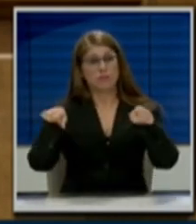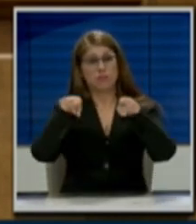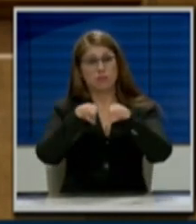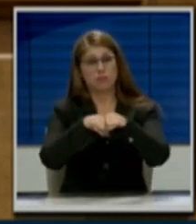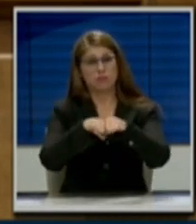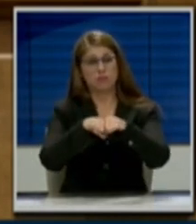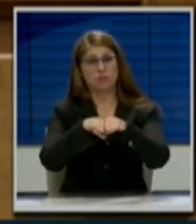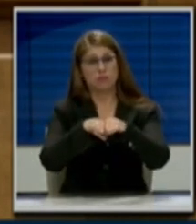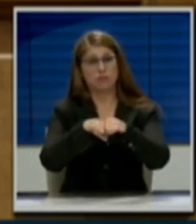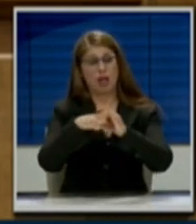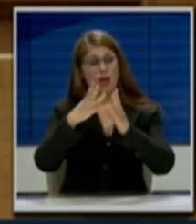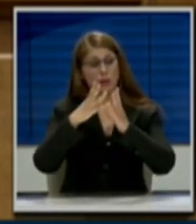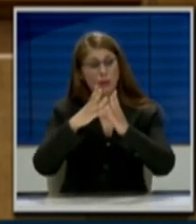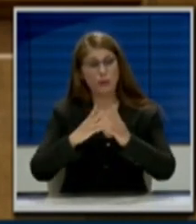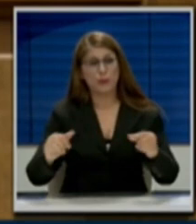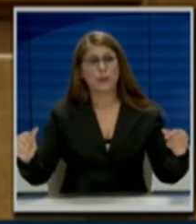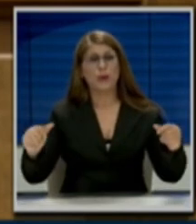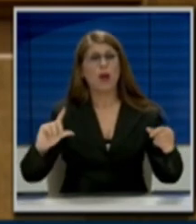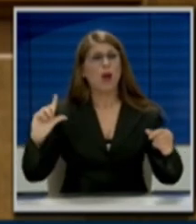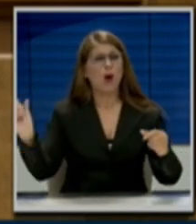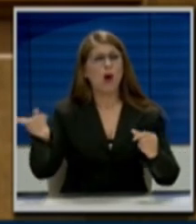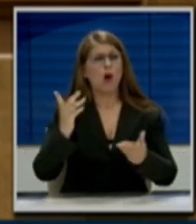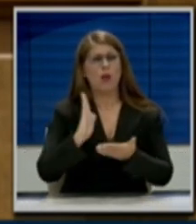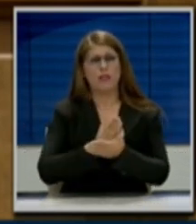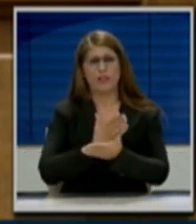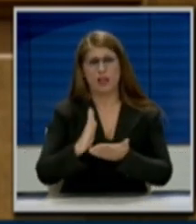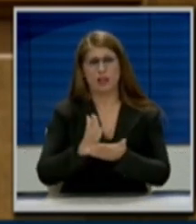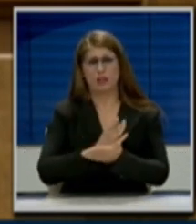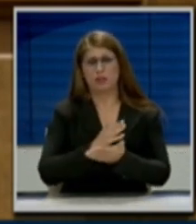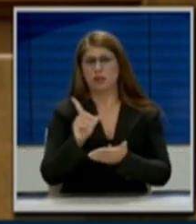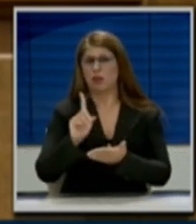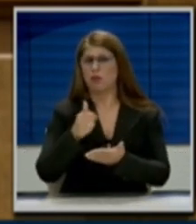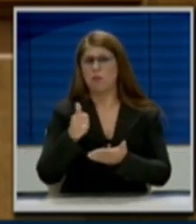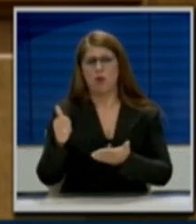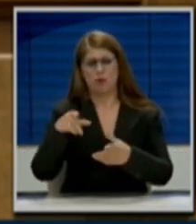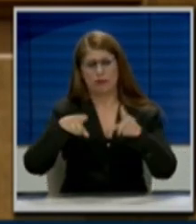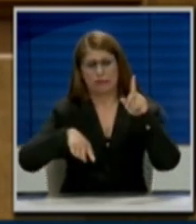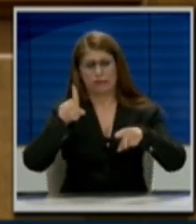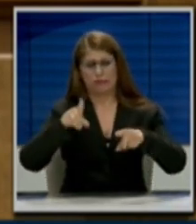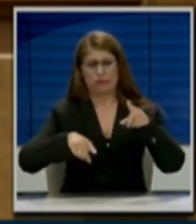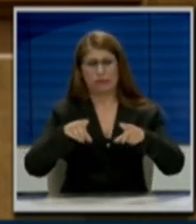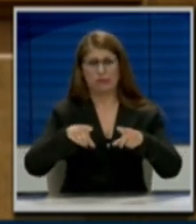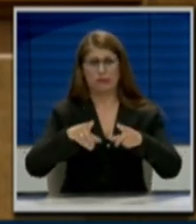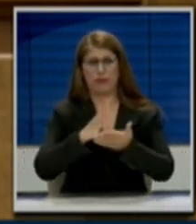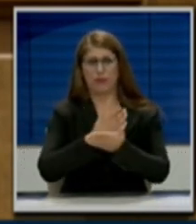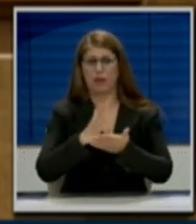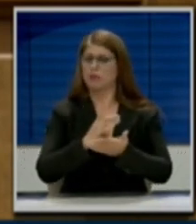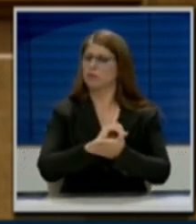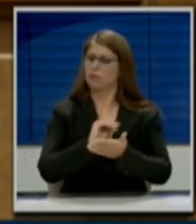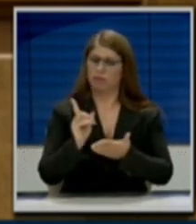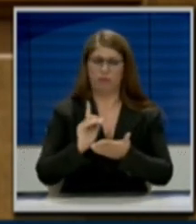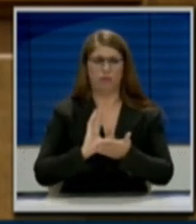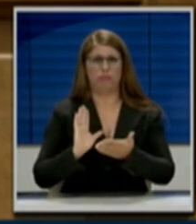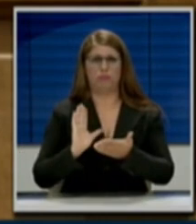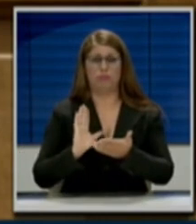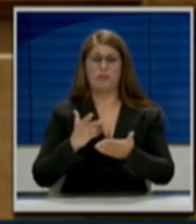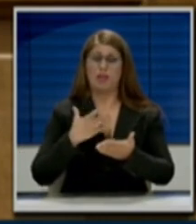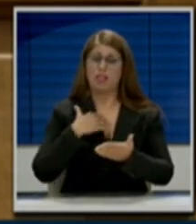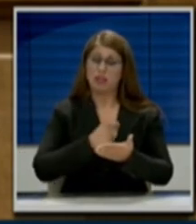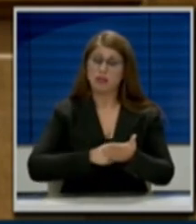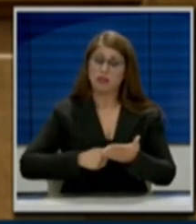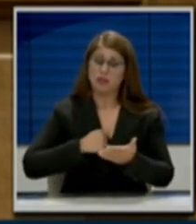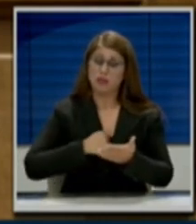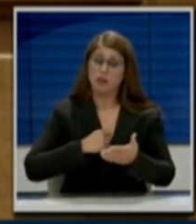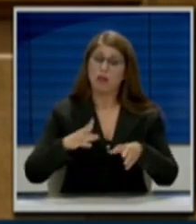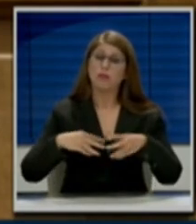και στην εξάλληψη όλων των διακρίσεων και όχι μόνο κάποιων. Και δυστυχώς δεν μας πείσατε,